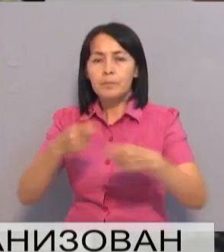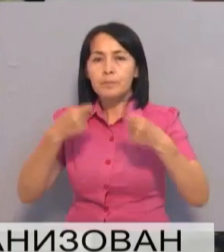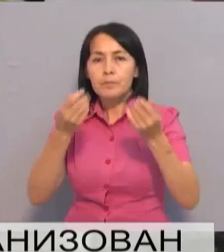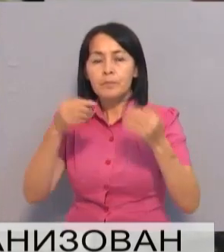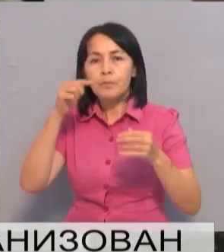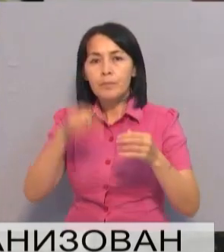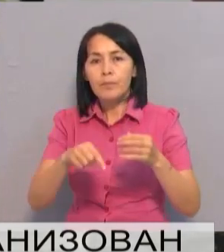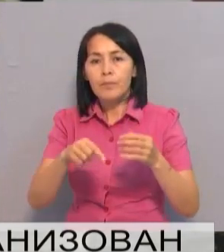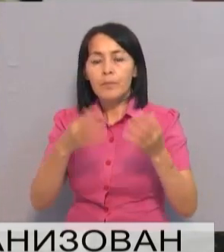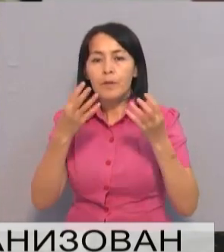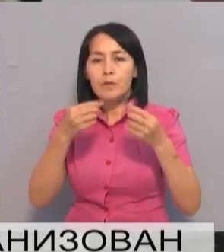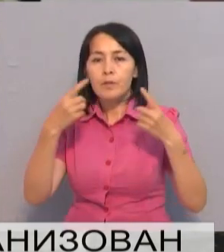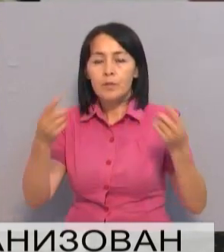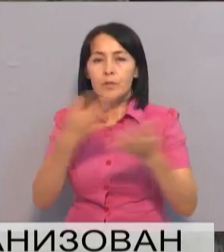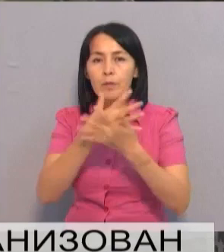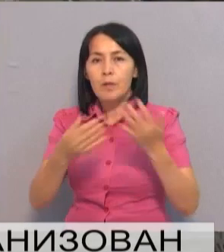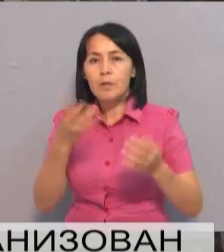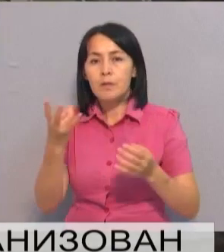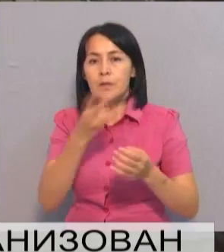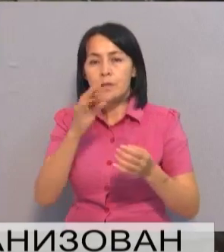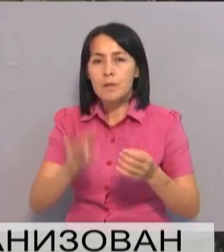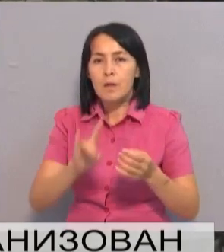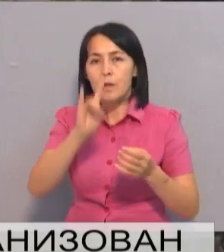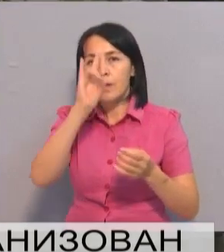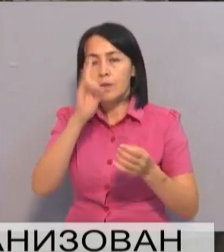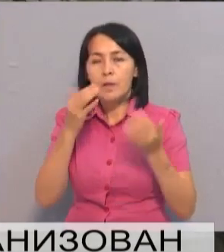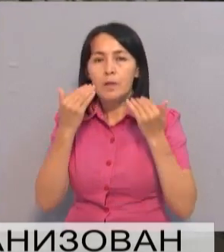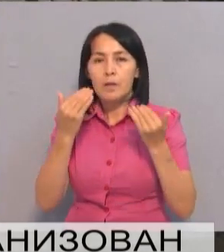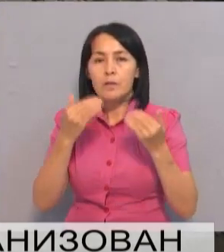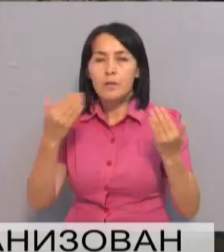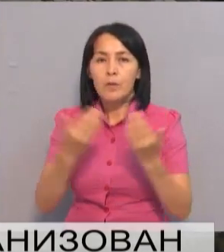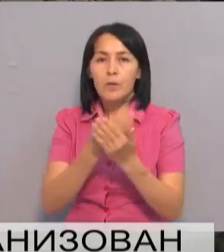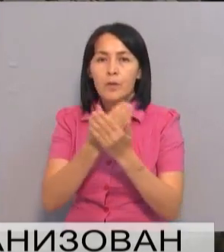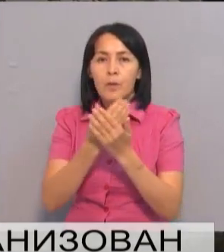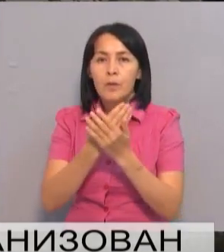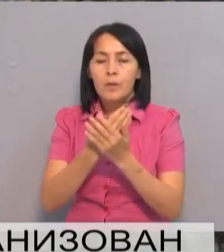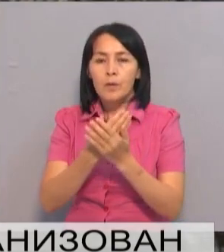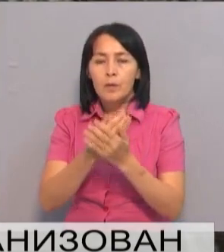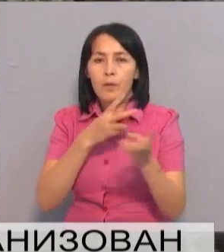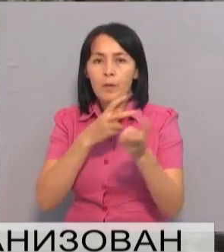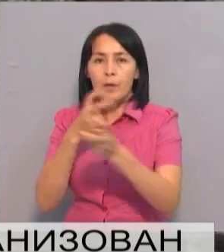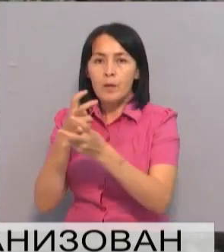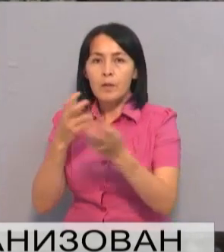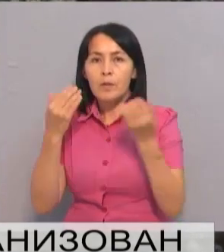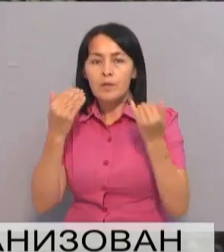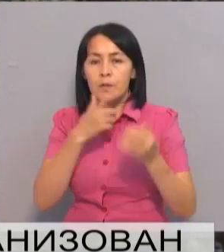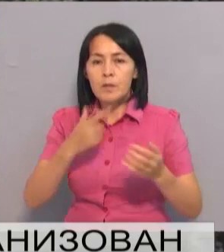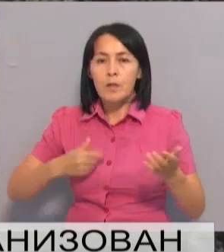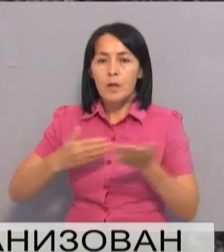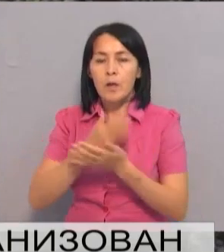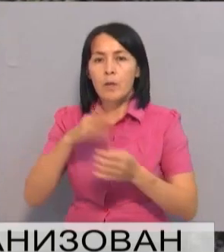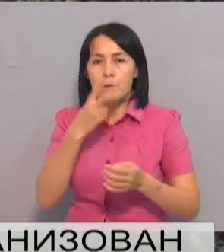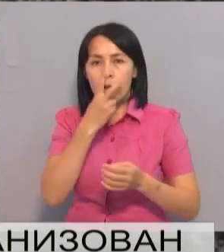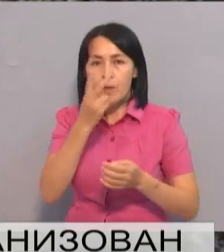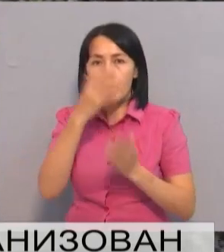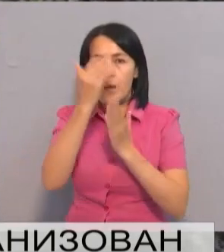в том числе бронетехникой, беспилотными летательными аппаратами, современным стрелковым оружием. Все отзывы военнослужащих после